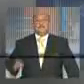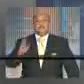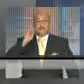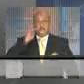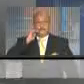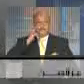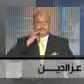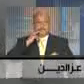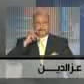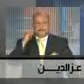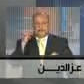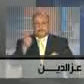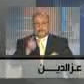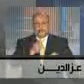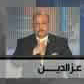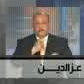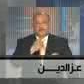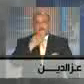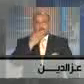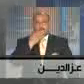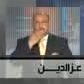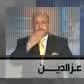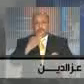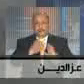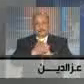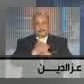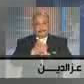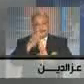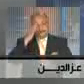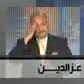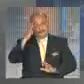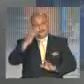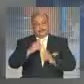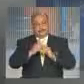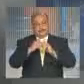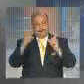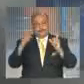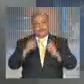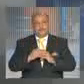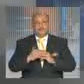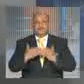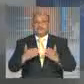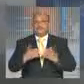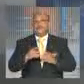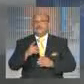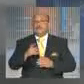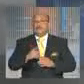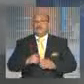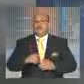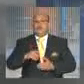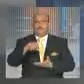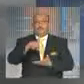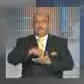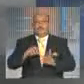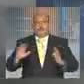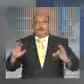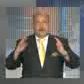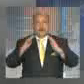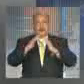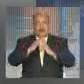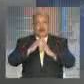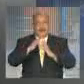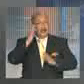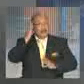النشرة المسائية الأولى للأخبار، أهلا بكم. تتواصل في مرتفعات الشعاب العمليات العسكرية، وقد سجل في الساعات